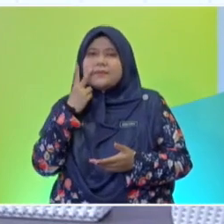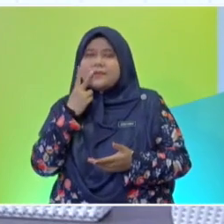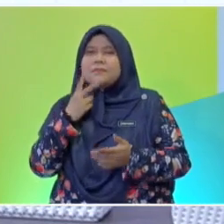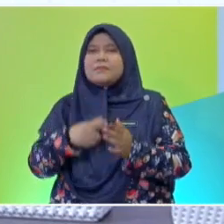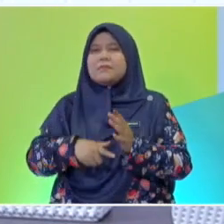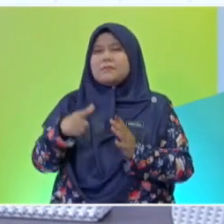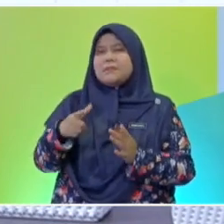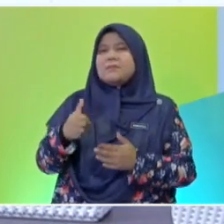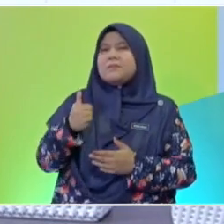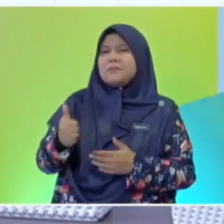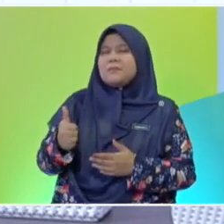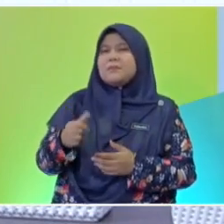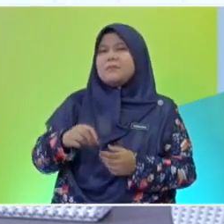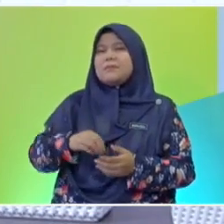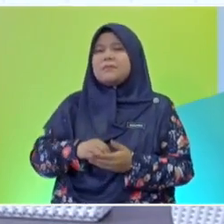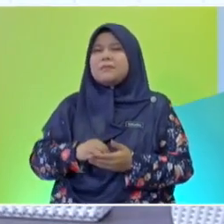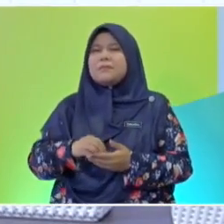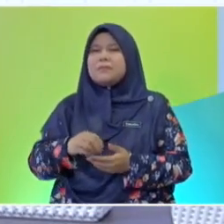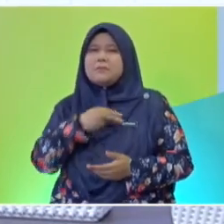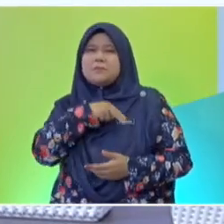yang lebih lebih manis